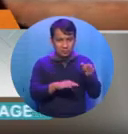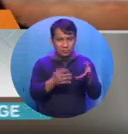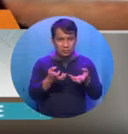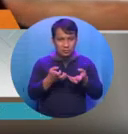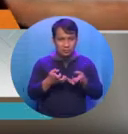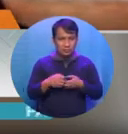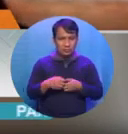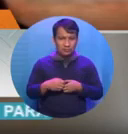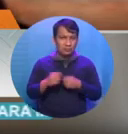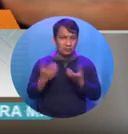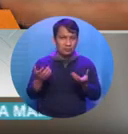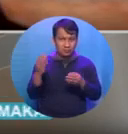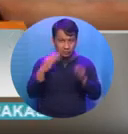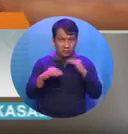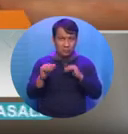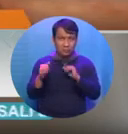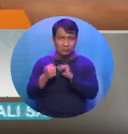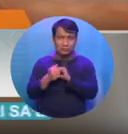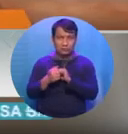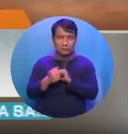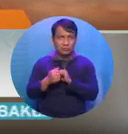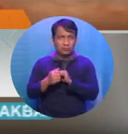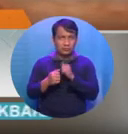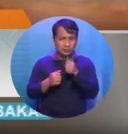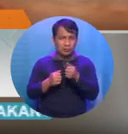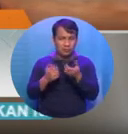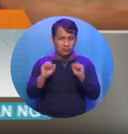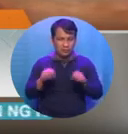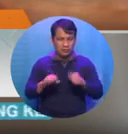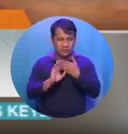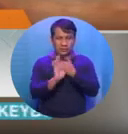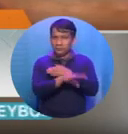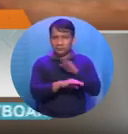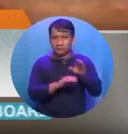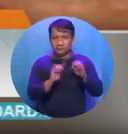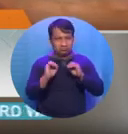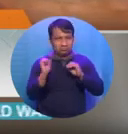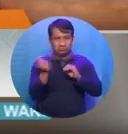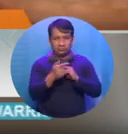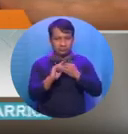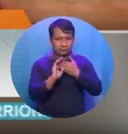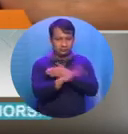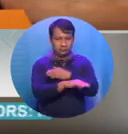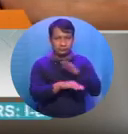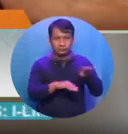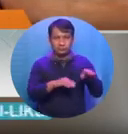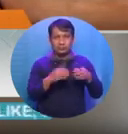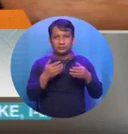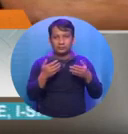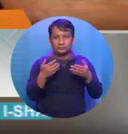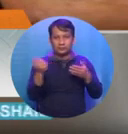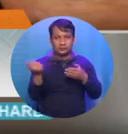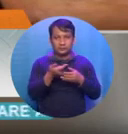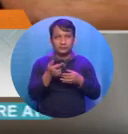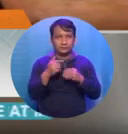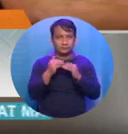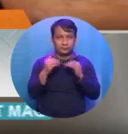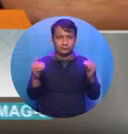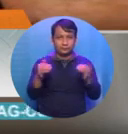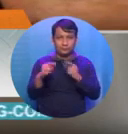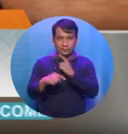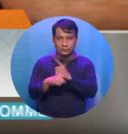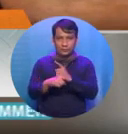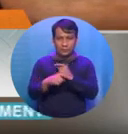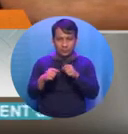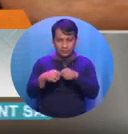ata. Pero opo, kausap, wala pong problema. Nandiyan pa? Wala pong problema. Oo. Wala pong problema yan, Sir Rafi. Okay, sige. Para naman maging maayos yung